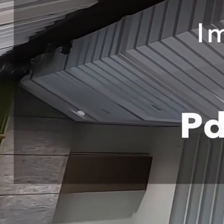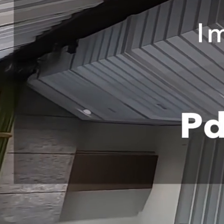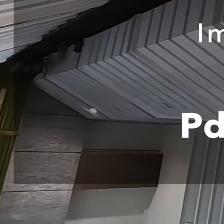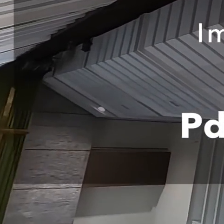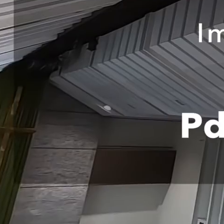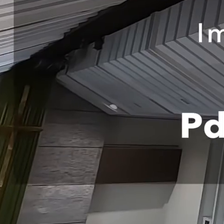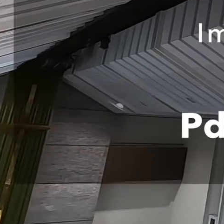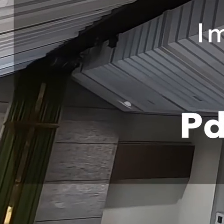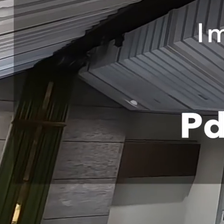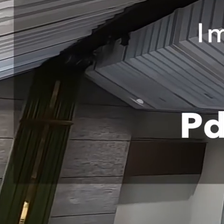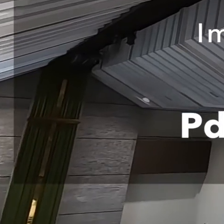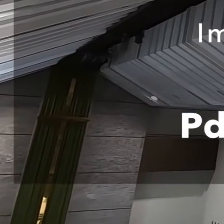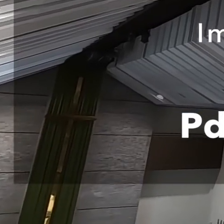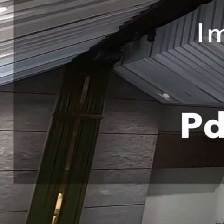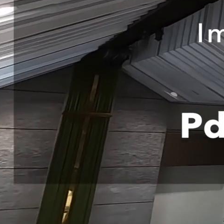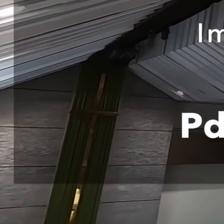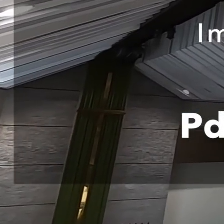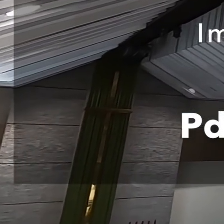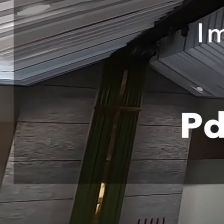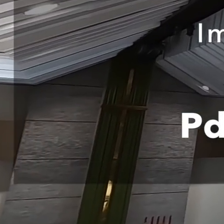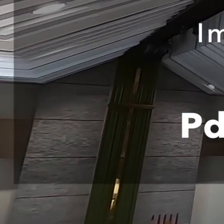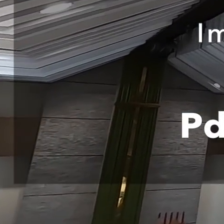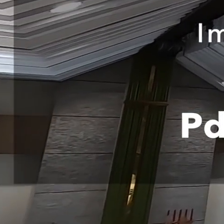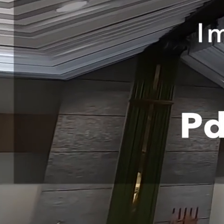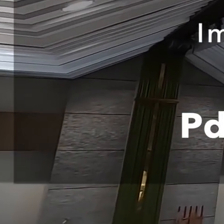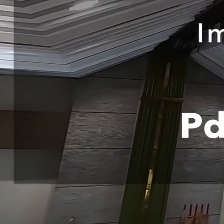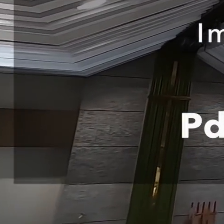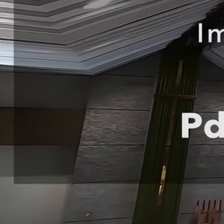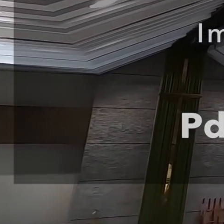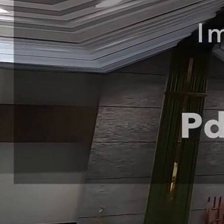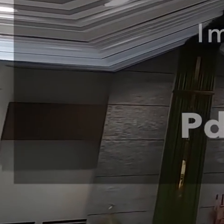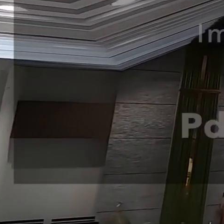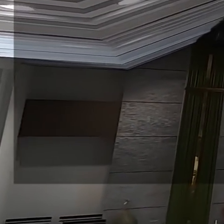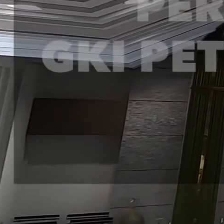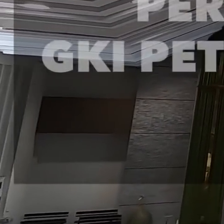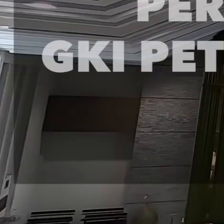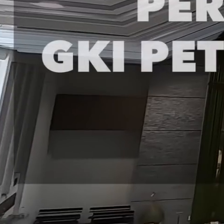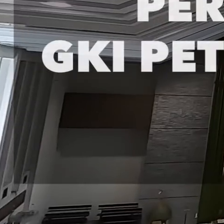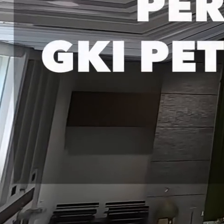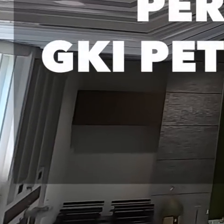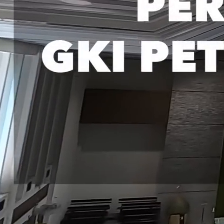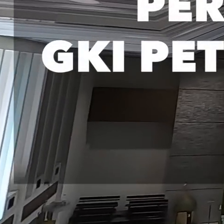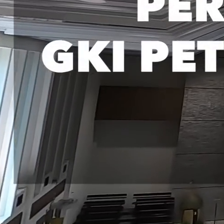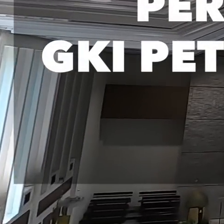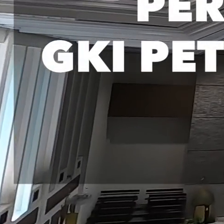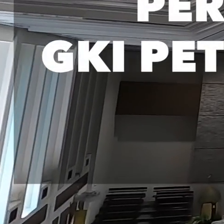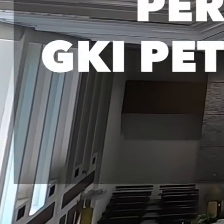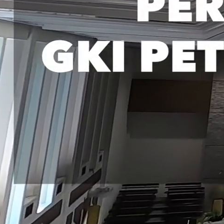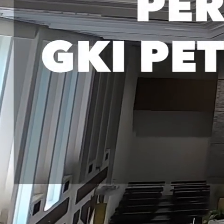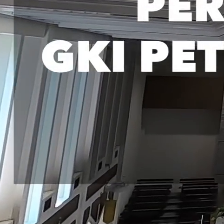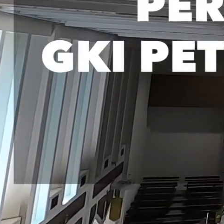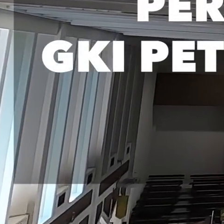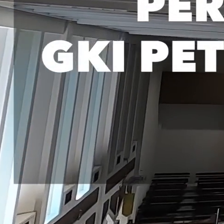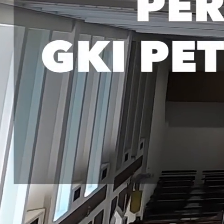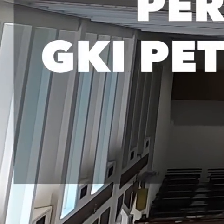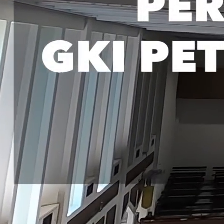tak terpatahkan. Pemberitaan firman akan dilayankan oleh Pendeta Nyoman Widiantara. Selesai ibadah, jangan kemana-mana